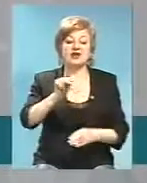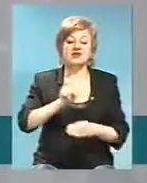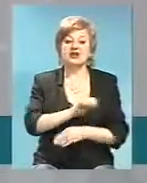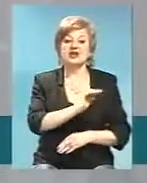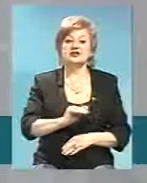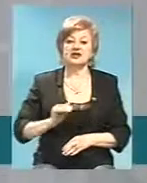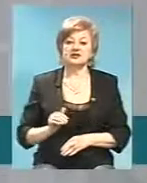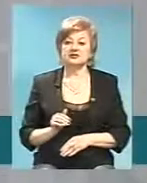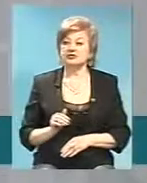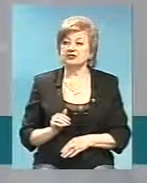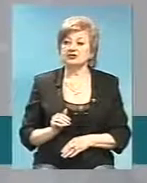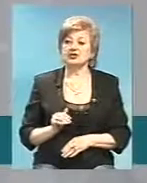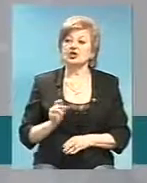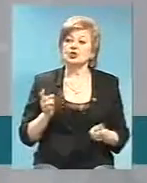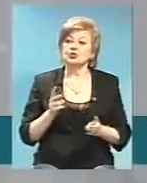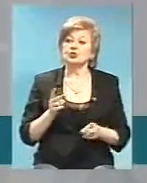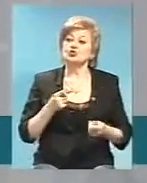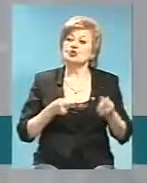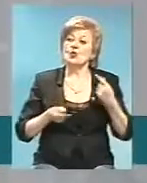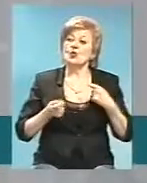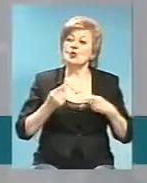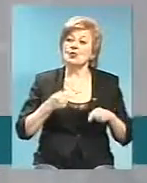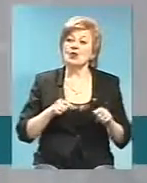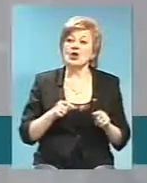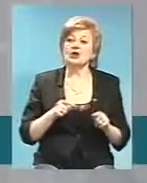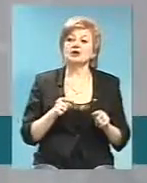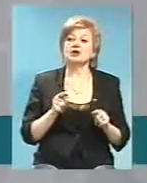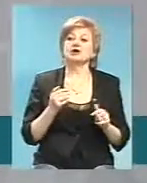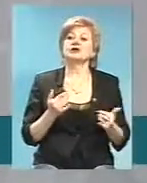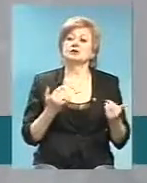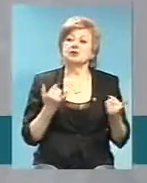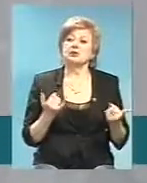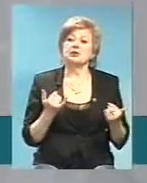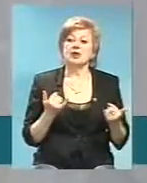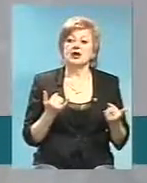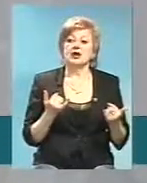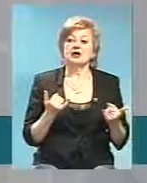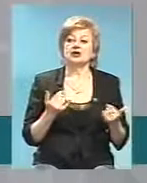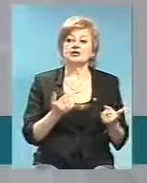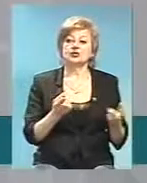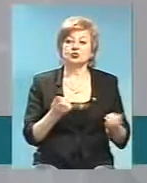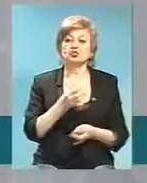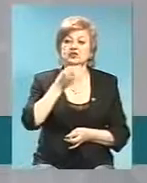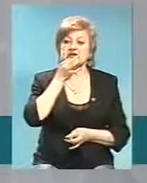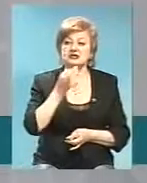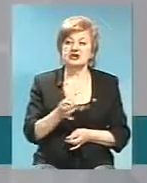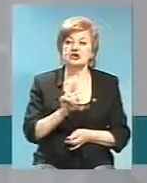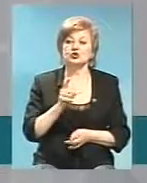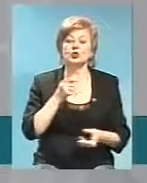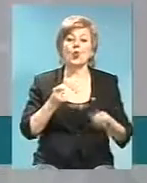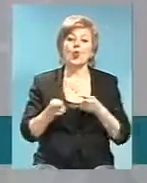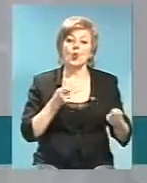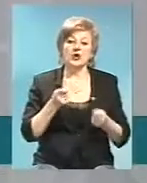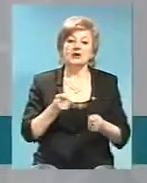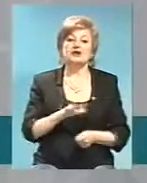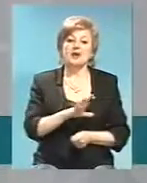до організації. Якщо повертатися все ж таки до прийому документів. А тепер, звісно, необхідно сказати про те, що урядом